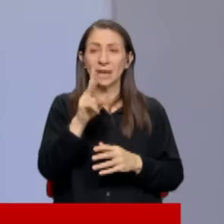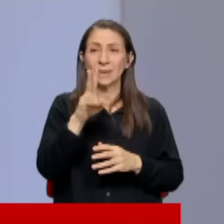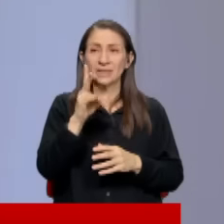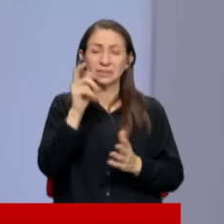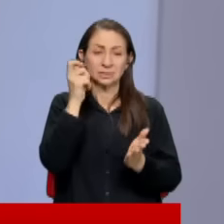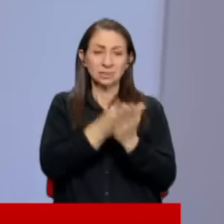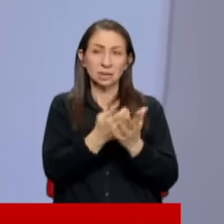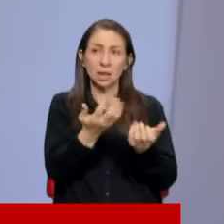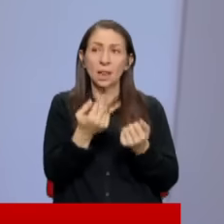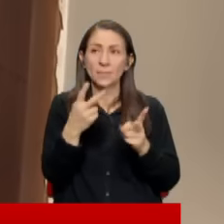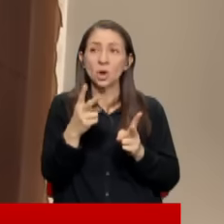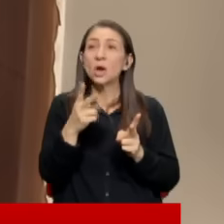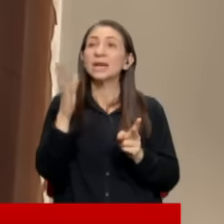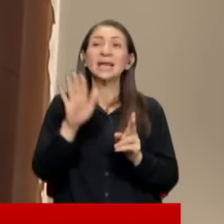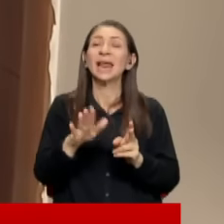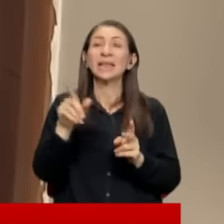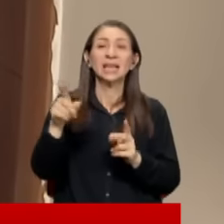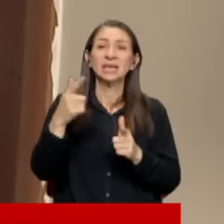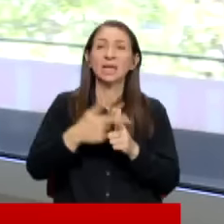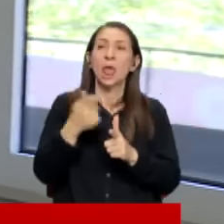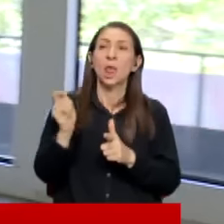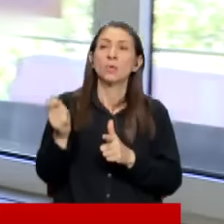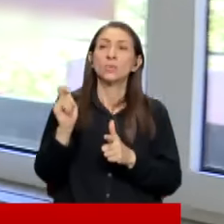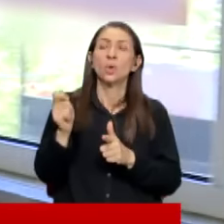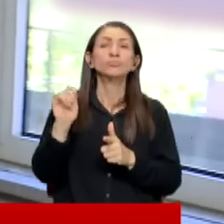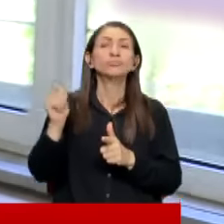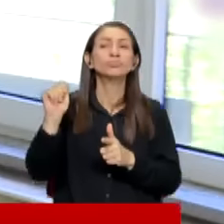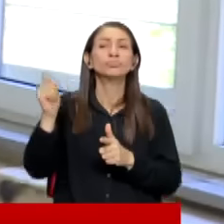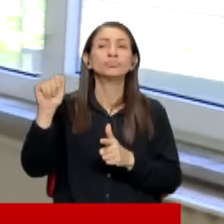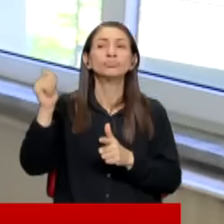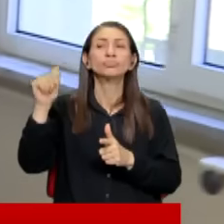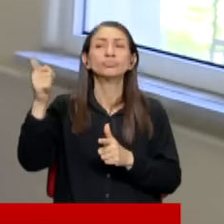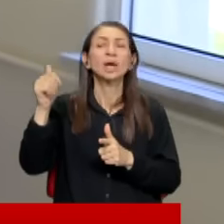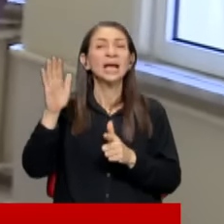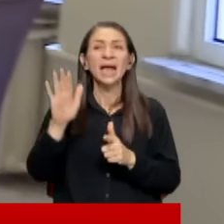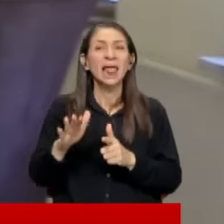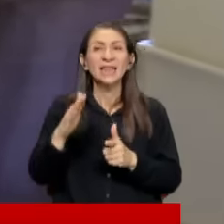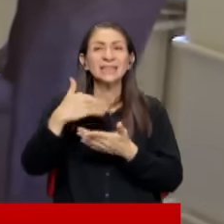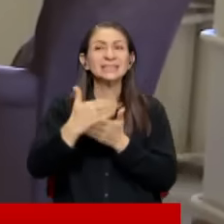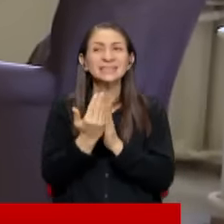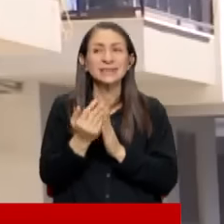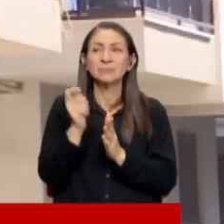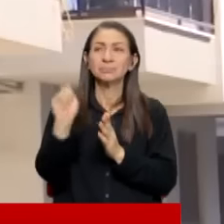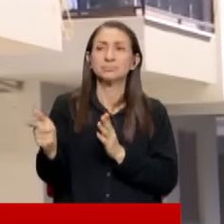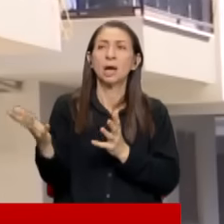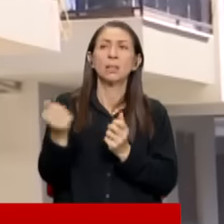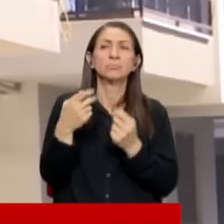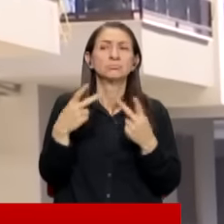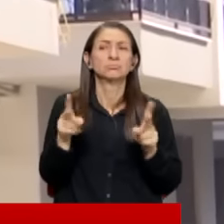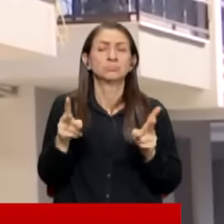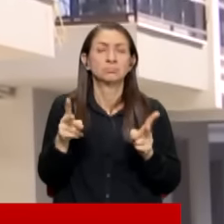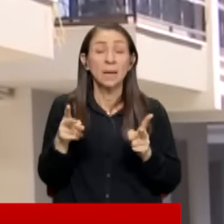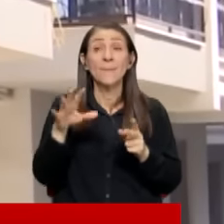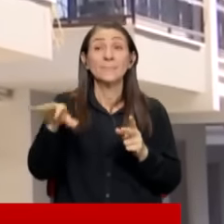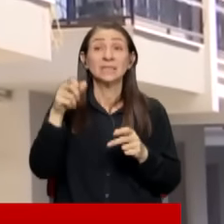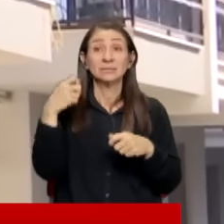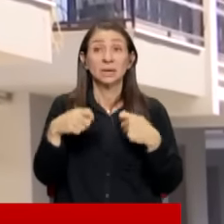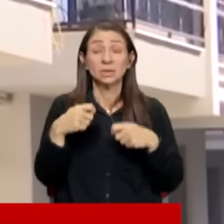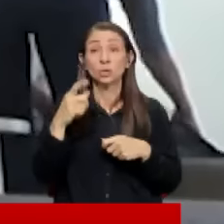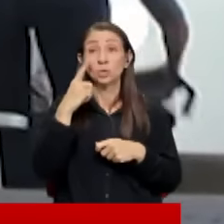%25'ini satın alabiliyor, geri kalan hisse için kira ödüyor. İlerleyen zamanlarda evin geri kalan hissesini de satın alabiliyor. Merkez